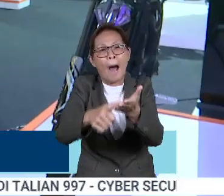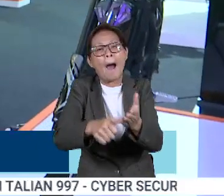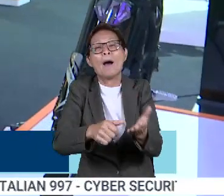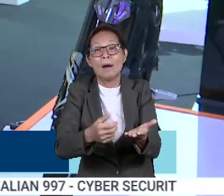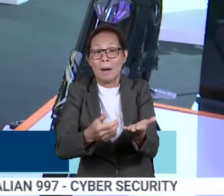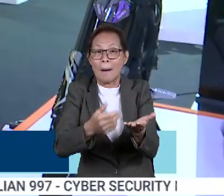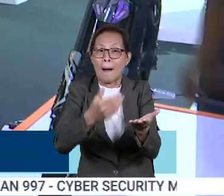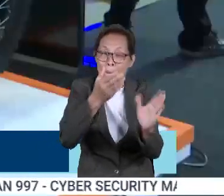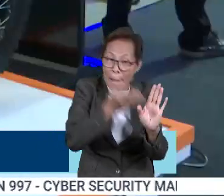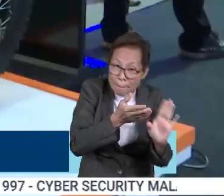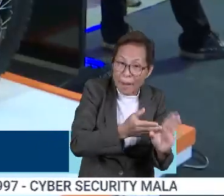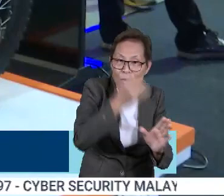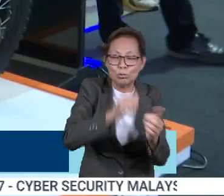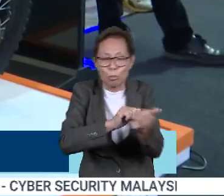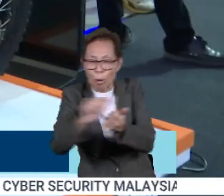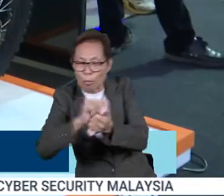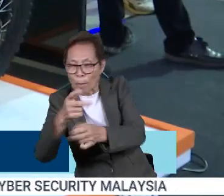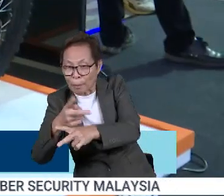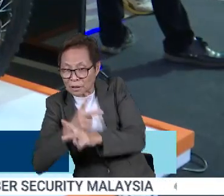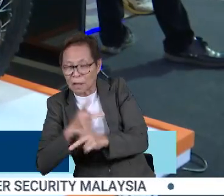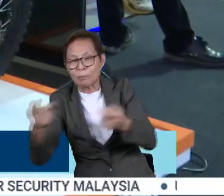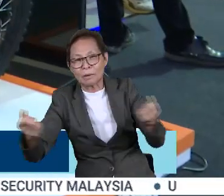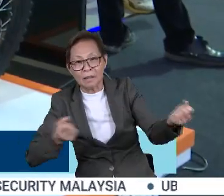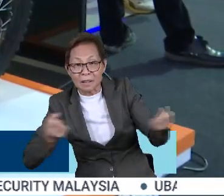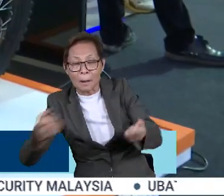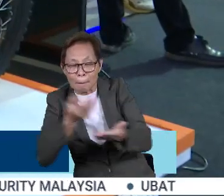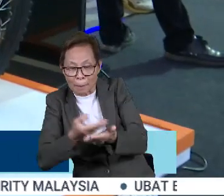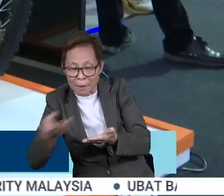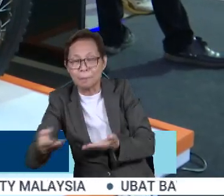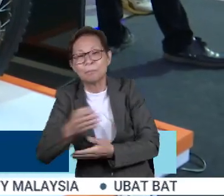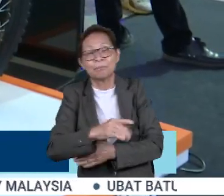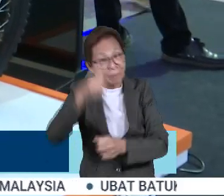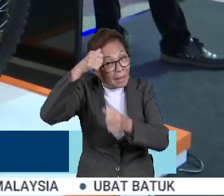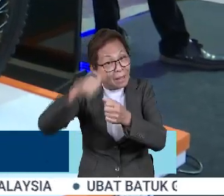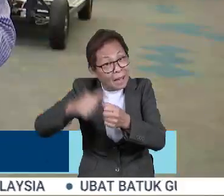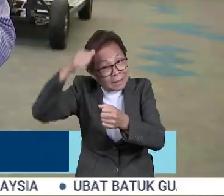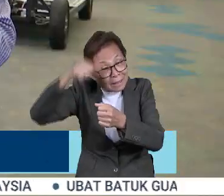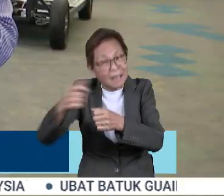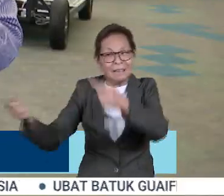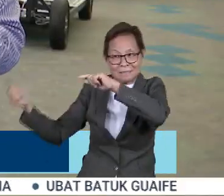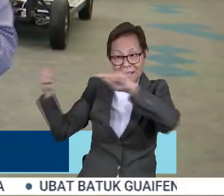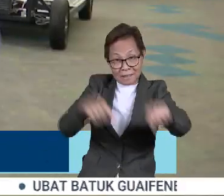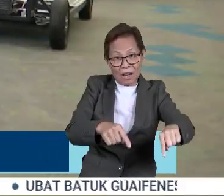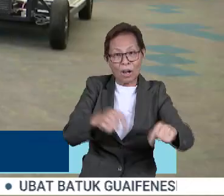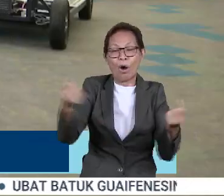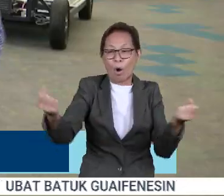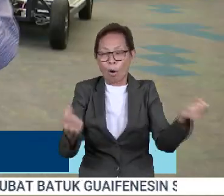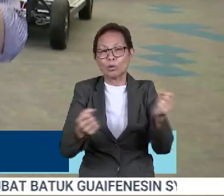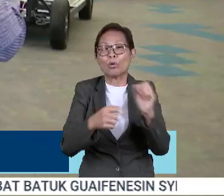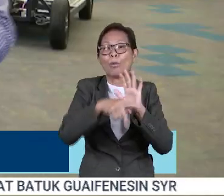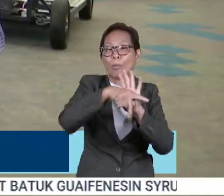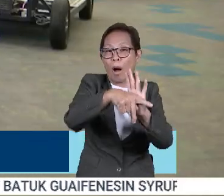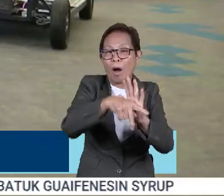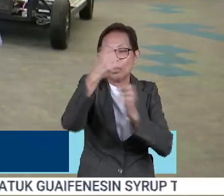ada di sini mungkin eh untuk meluruskan pinjaman kendaraan anda jadi eee jangan lupa eee datang ke auto show 2023